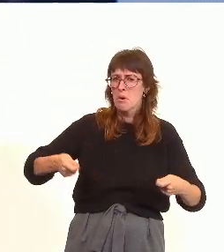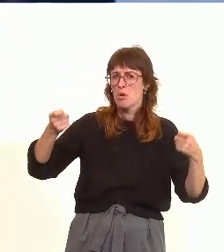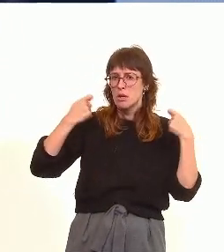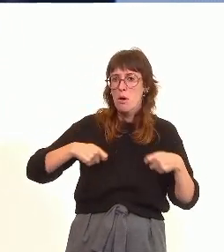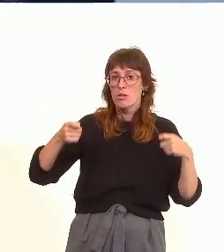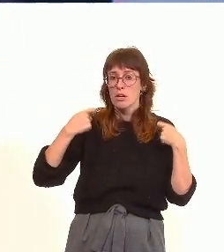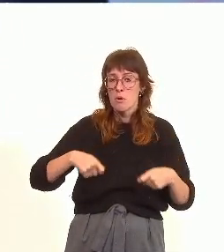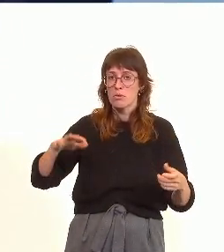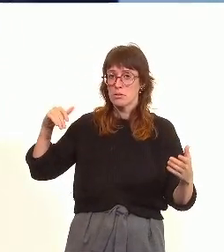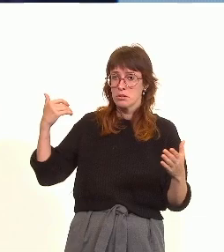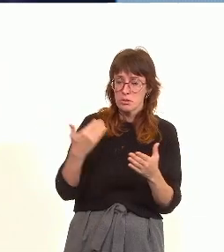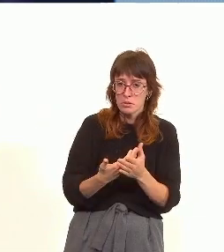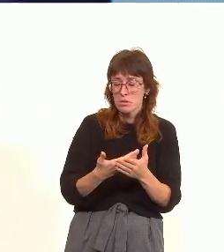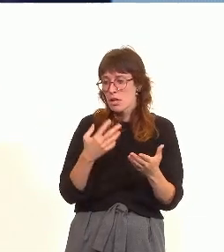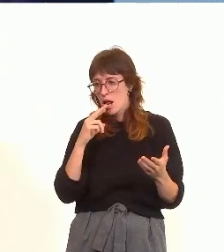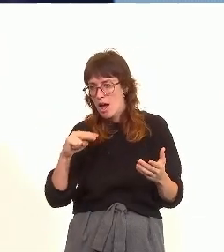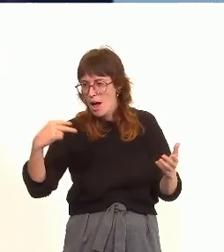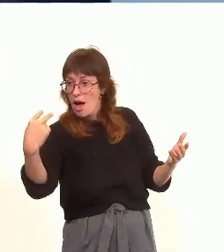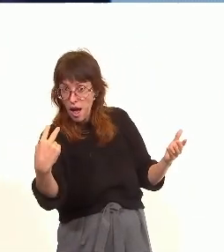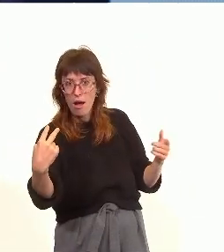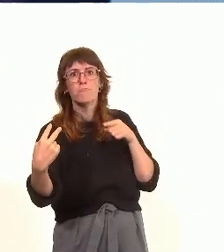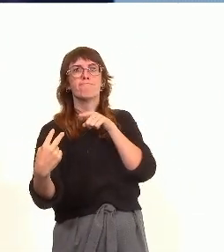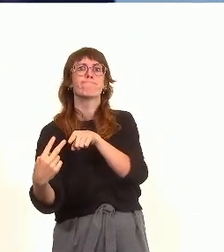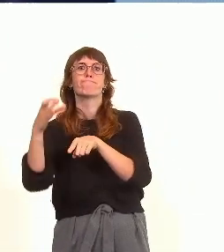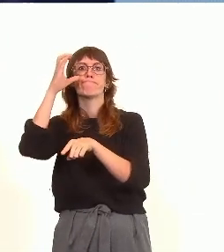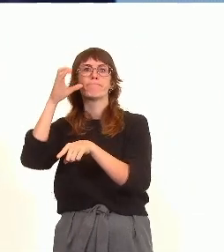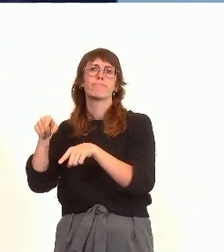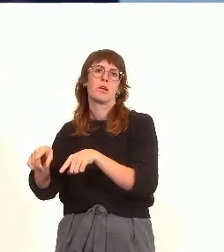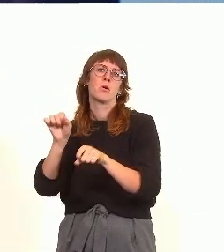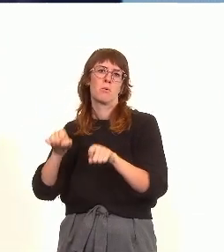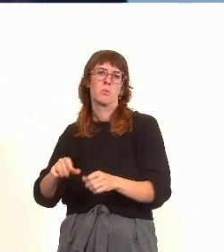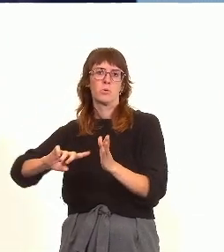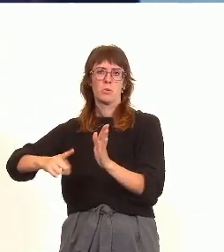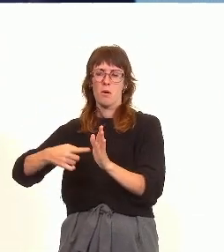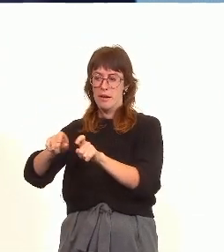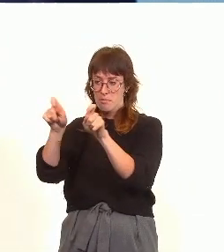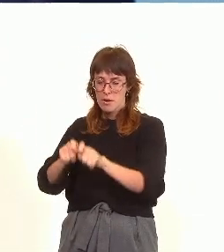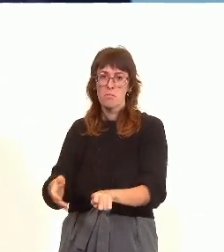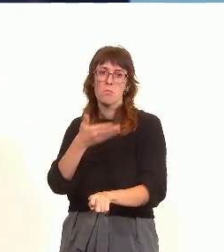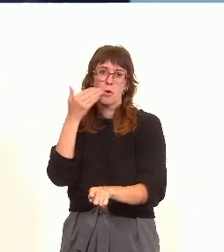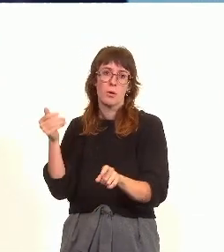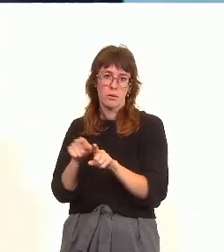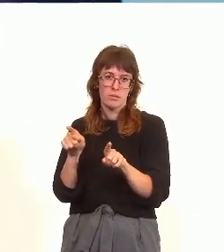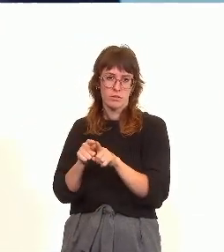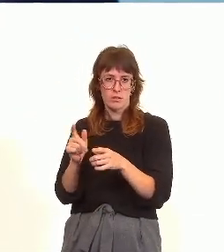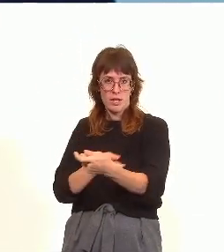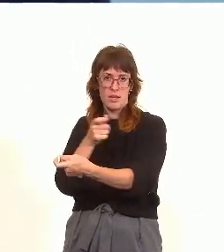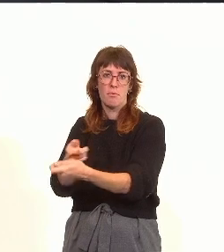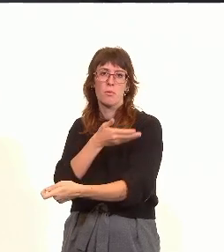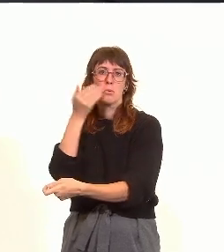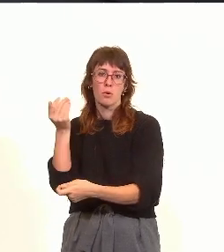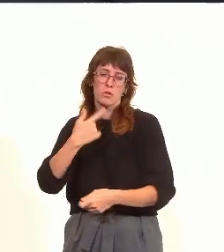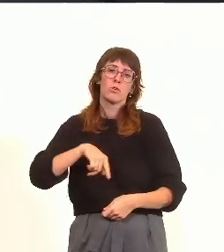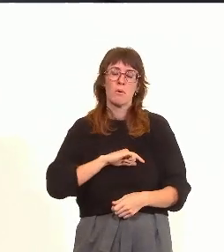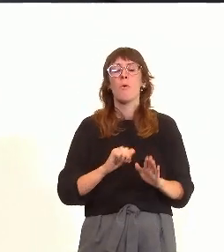adaptées évidemment à leurs besoins et tout simplement respecter leurs droits. Je pense que c'est au cœur de ce que nous devons faire au sein de la CNSA et des pouvoirs publics. Alors,